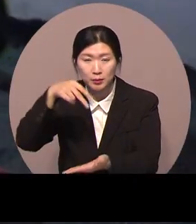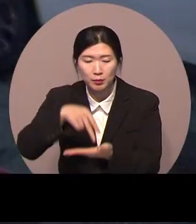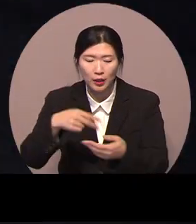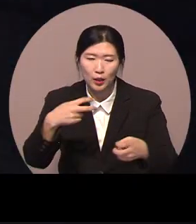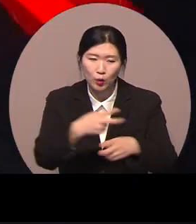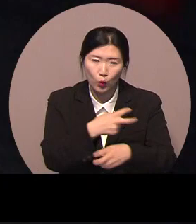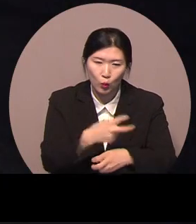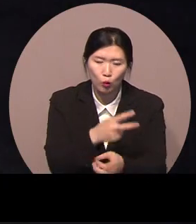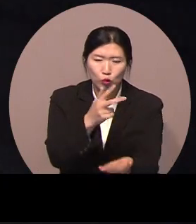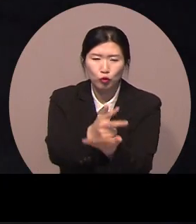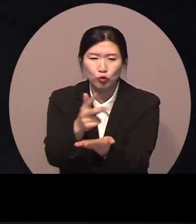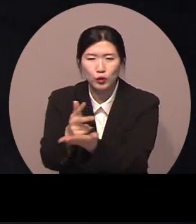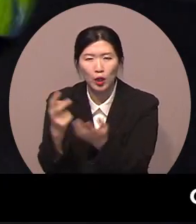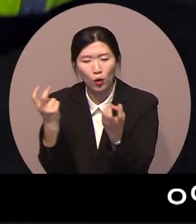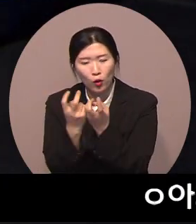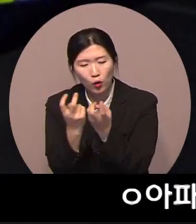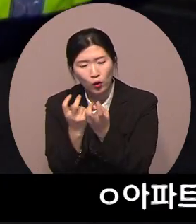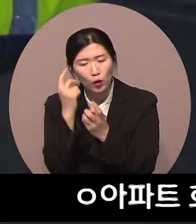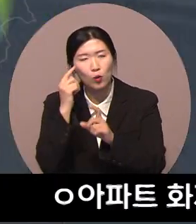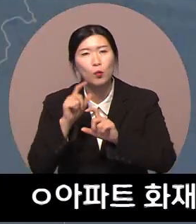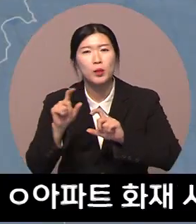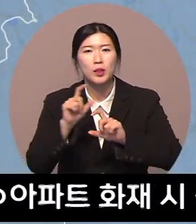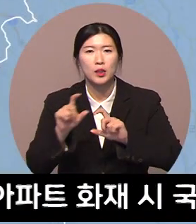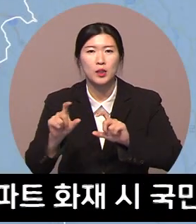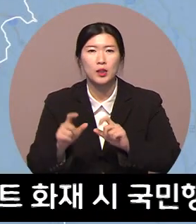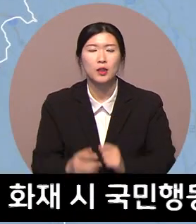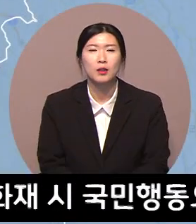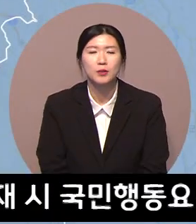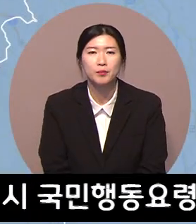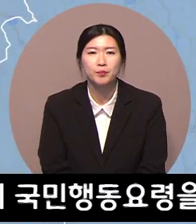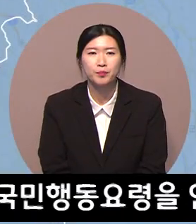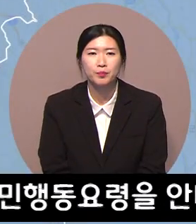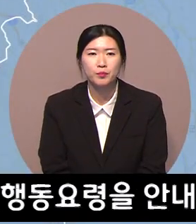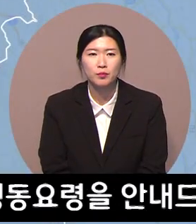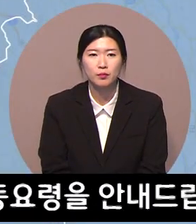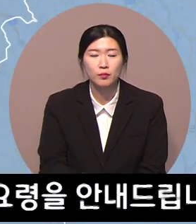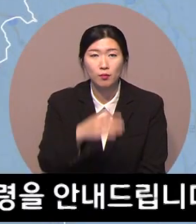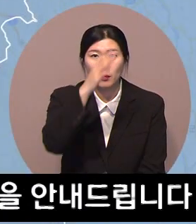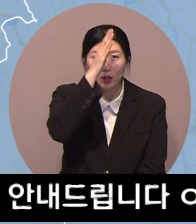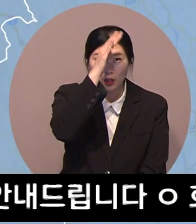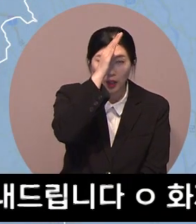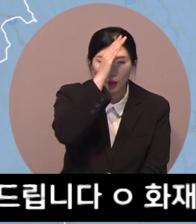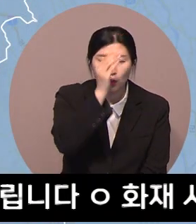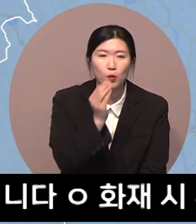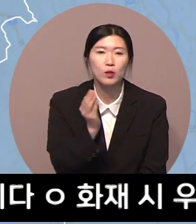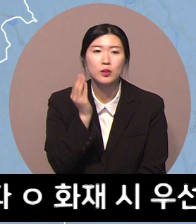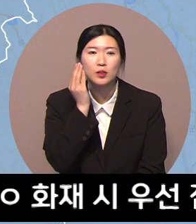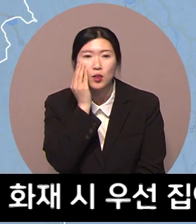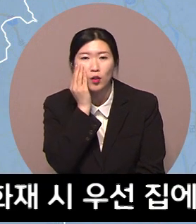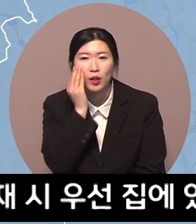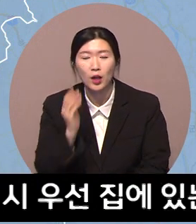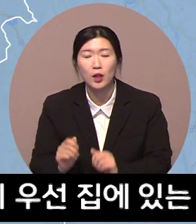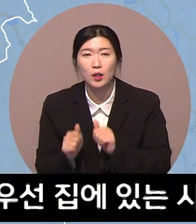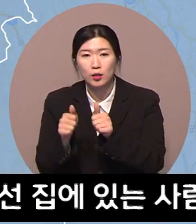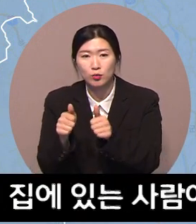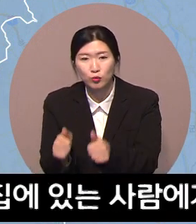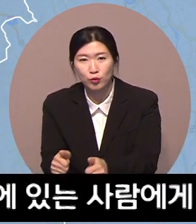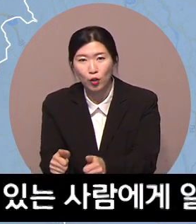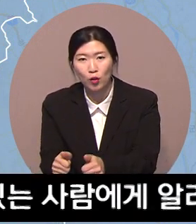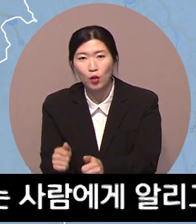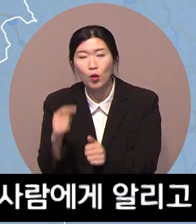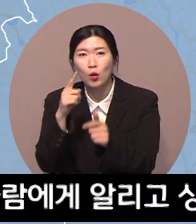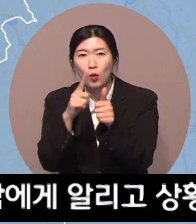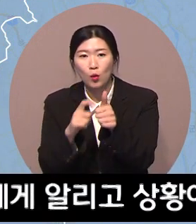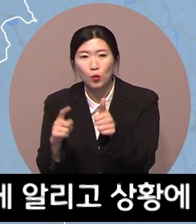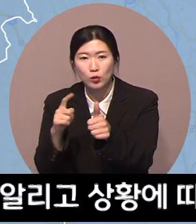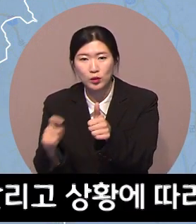주차 대책을 세우는데 주력하고 있습니다 이밖에 계룡시 세터 산과 청양칠갑산 부여 성산 홍성